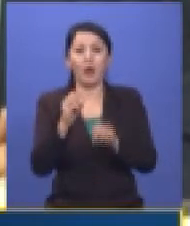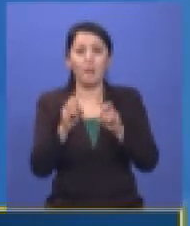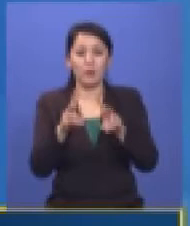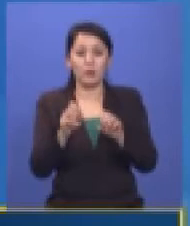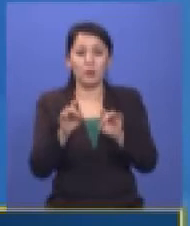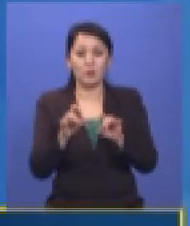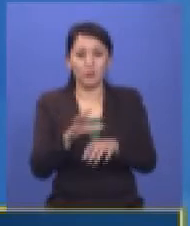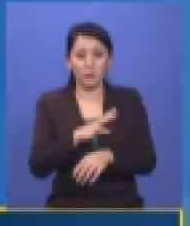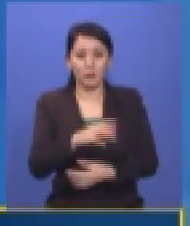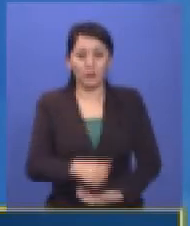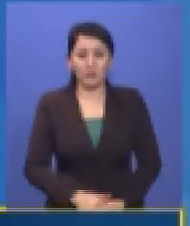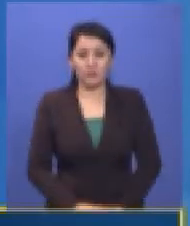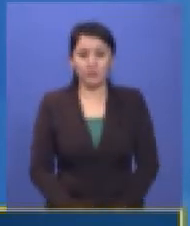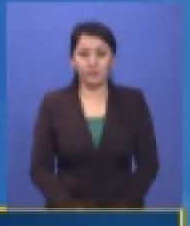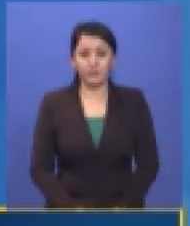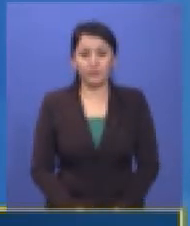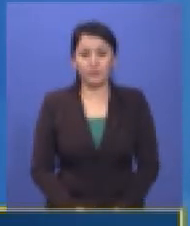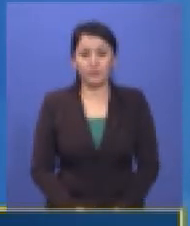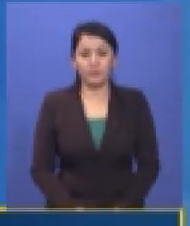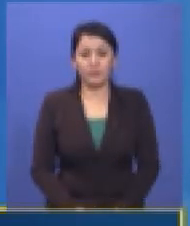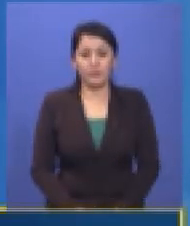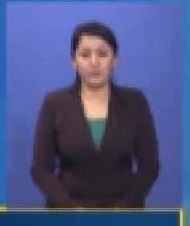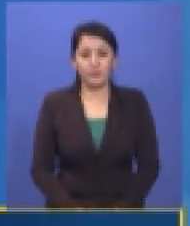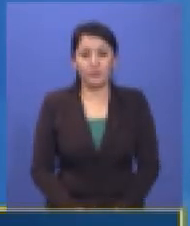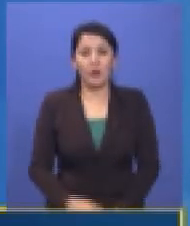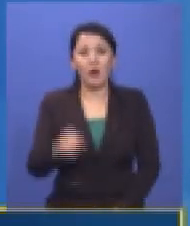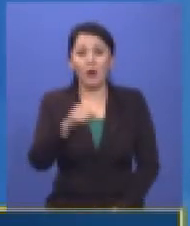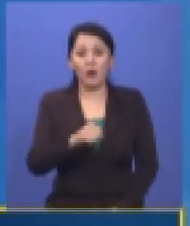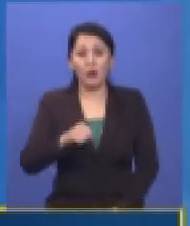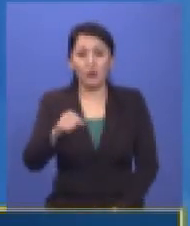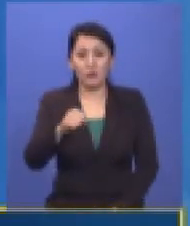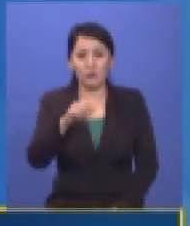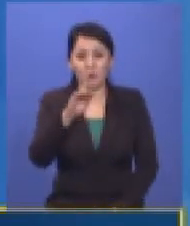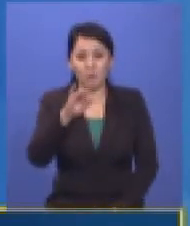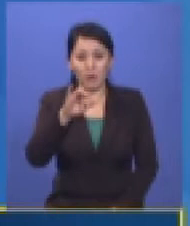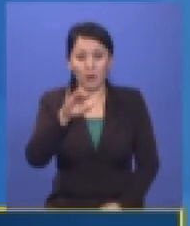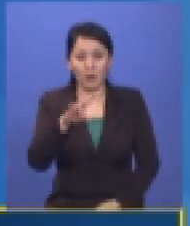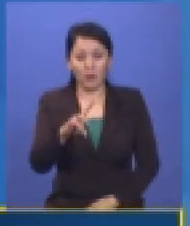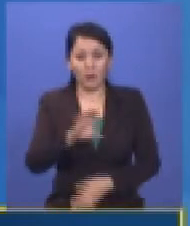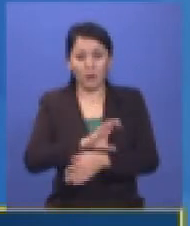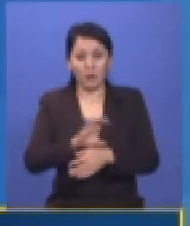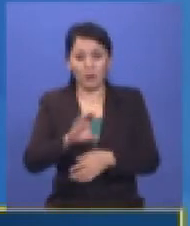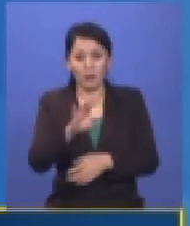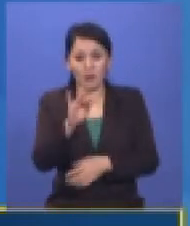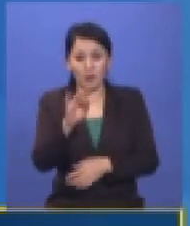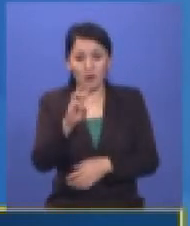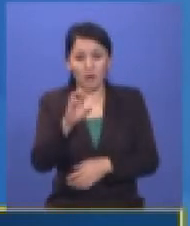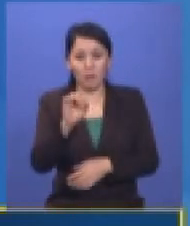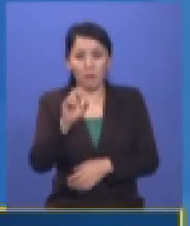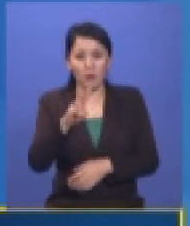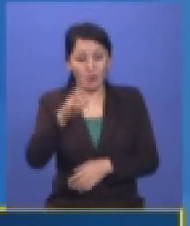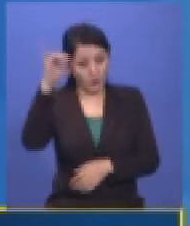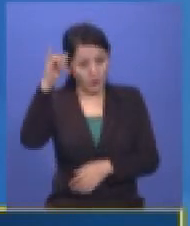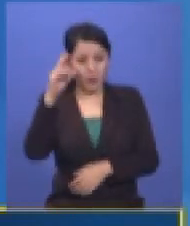айтылды. Необходимо сказать, что биыл тамыз айында Мастовов жеке кәсіпкерлігі шығарған қара малдың етінен